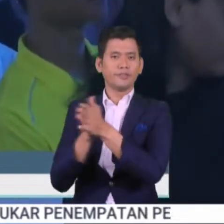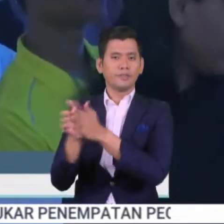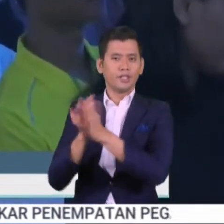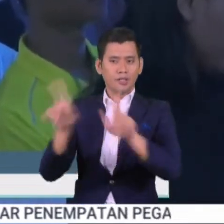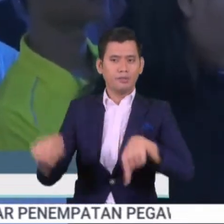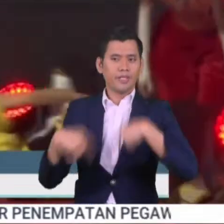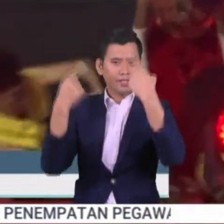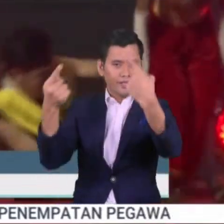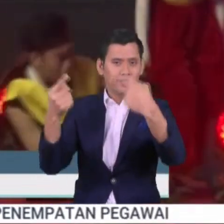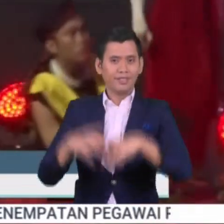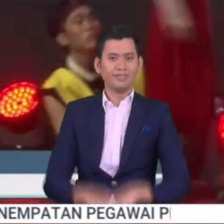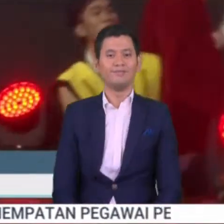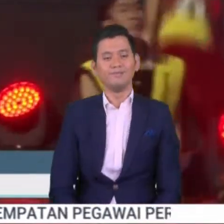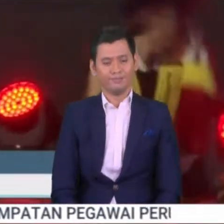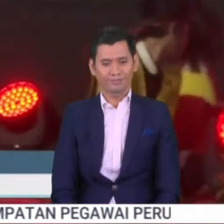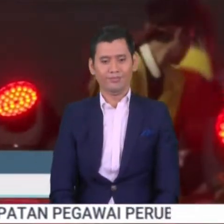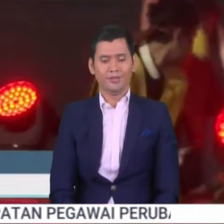pun